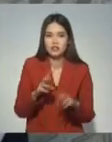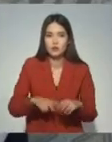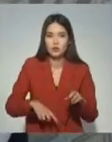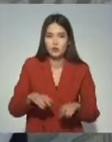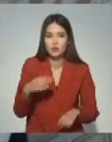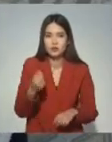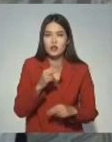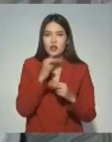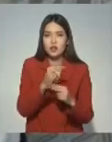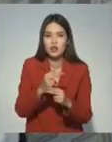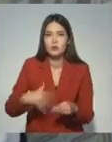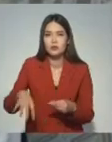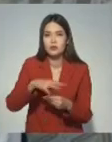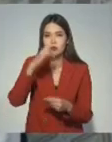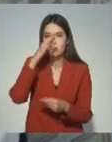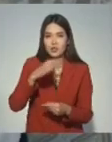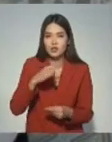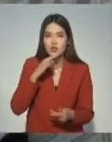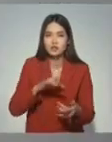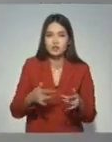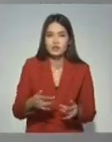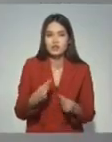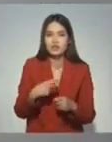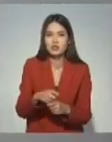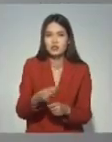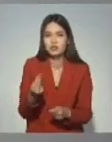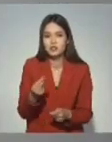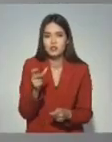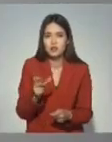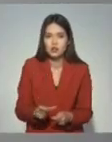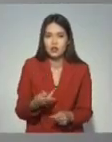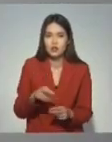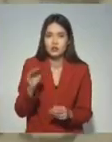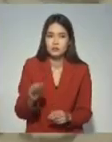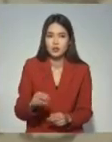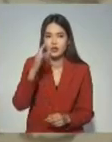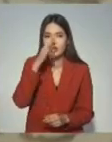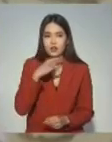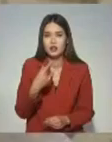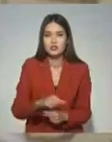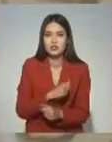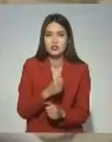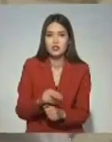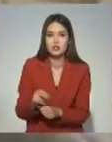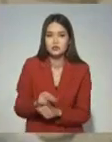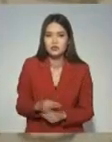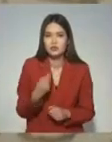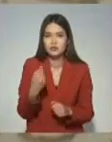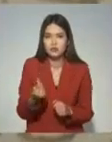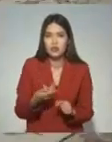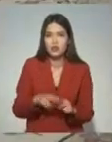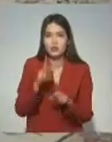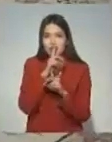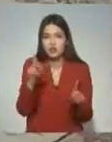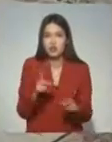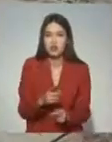Они обратились в фонд «Казахстан Халкына». Там уже финансировали лечение 2 маленьких казахстанцев с таким же диагнозом. Сейчас они идут на поправку, но